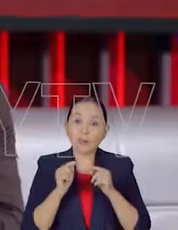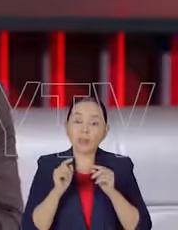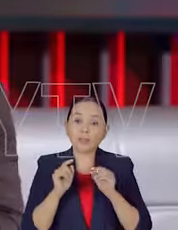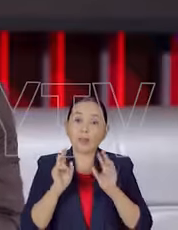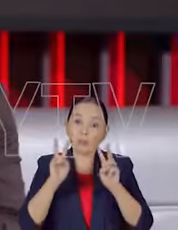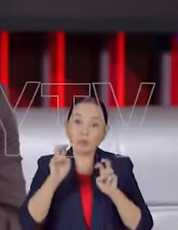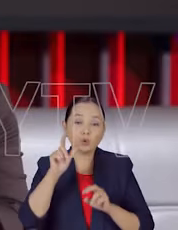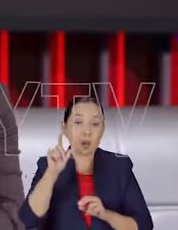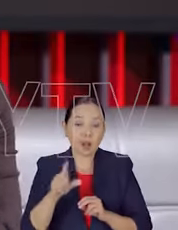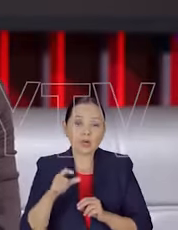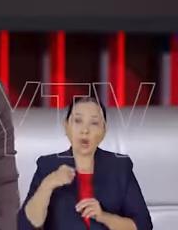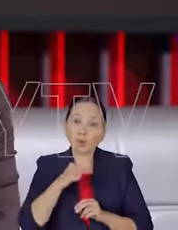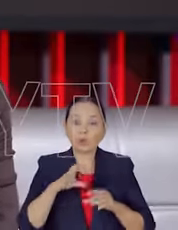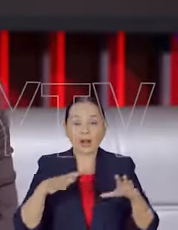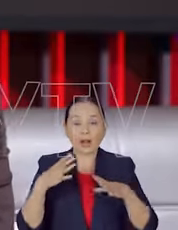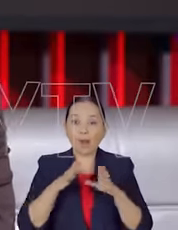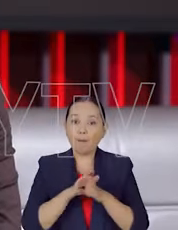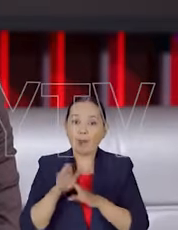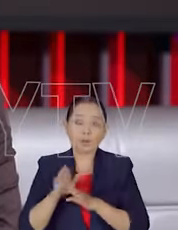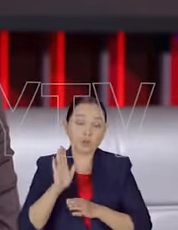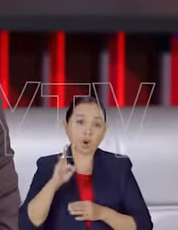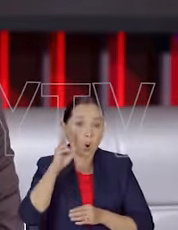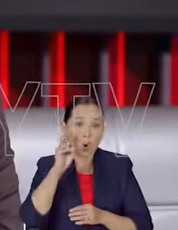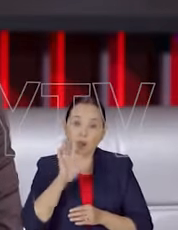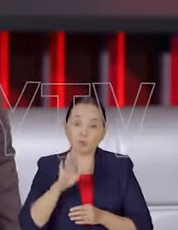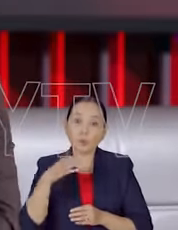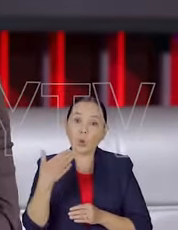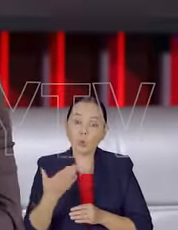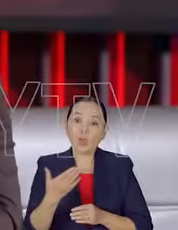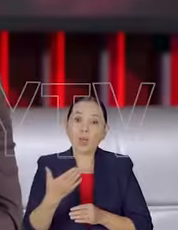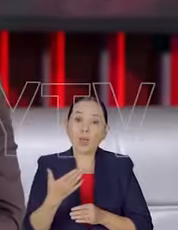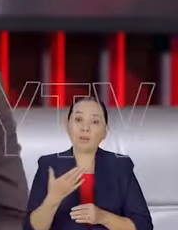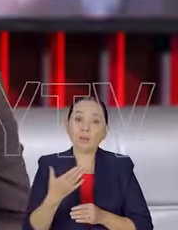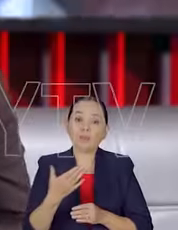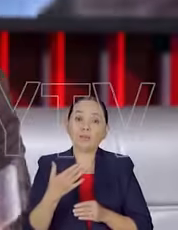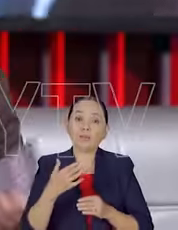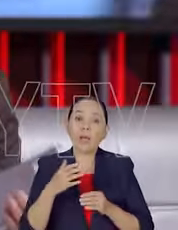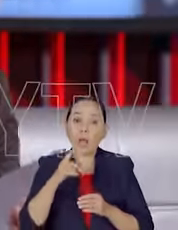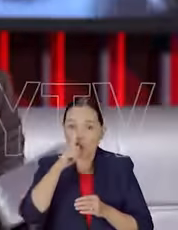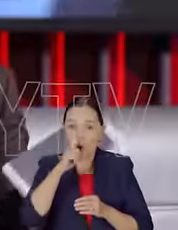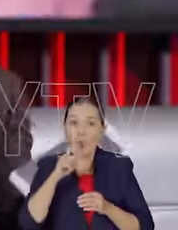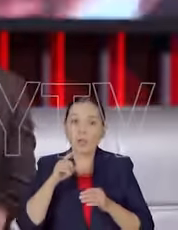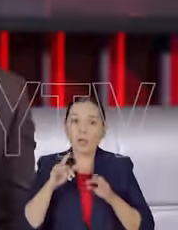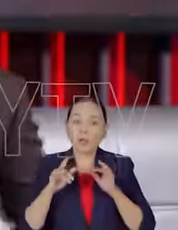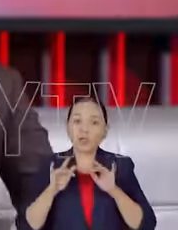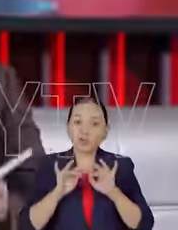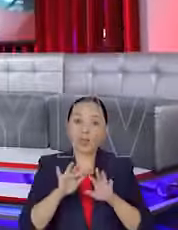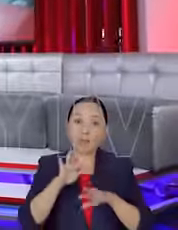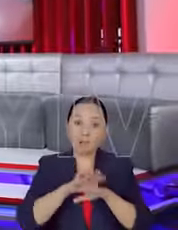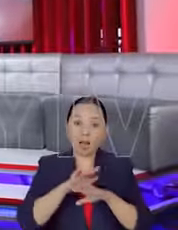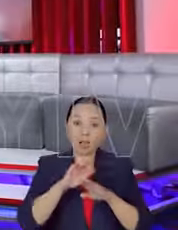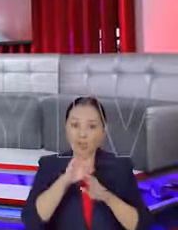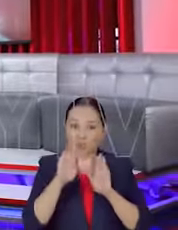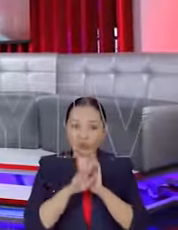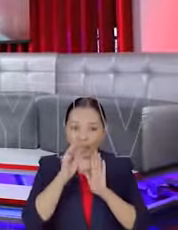Navbatdagi mavzuyimiz qahramonlar o'z harakatlarini amalga oshirishga qo'rqishmagan ular qabih ishlarini bank ichiga yashirib